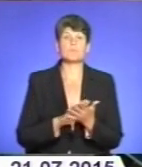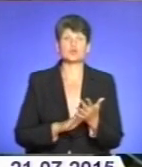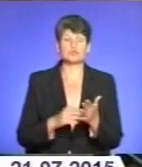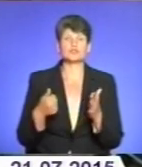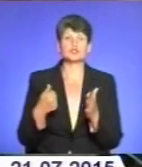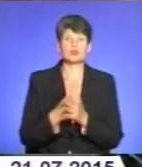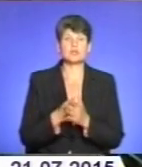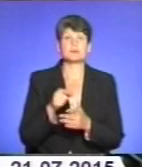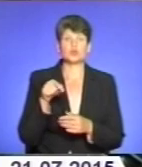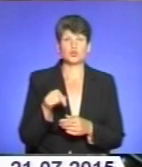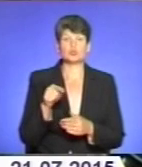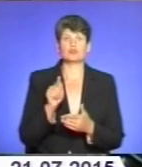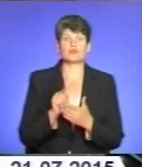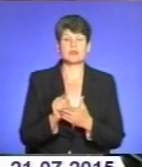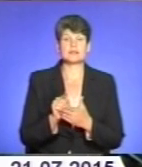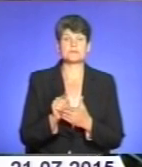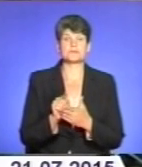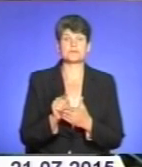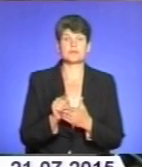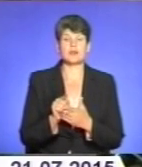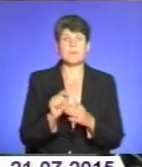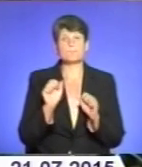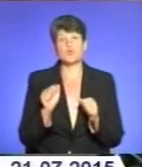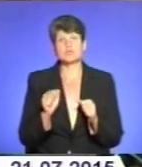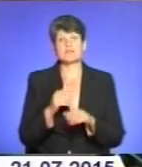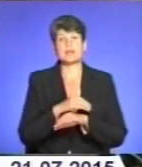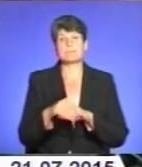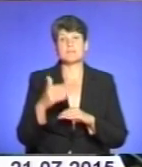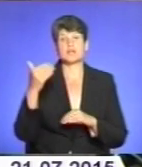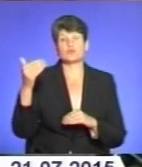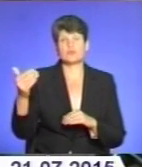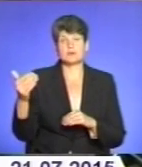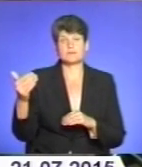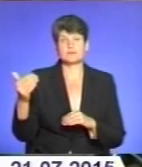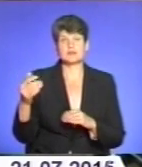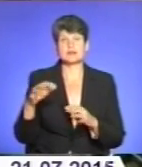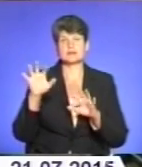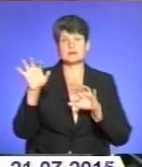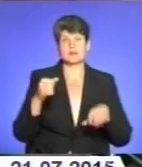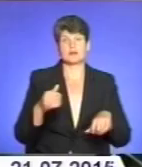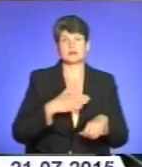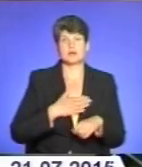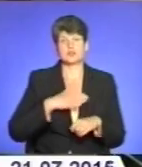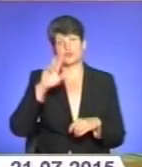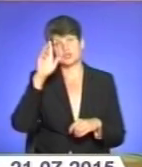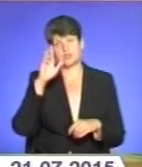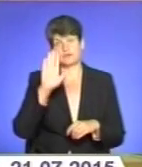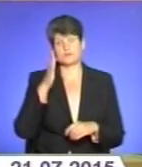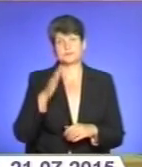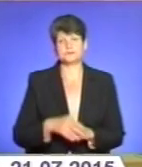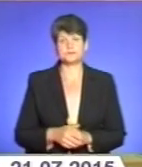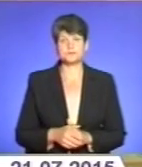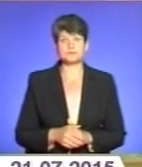ми повинні тут, в тилу, а може потім і на передовій, відвоювати нашу державу від загарбників.